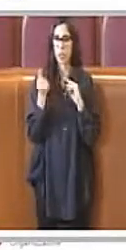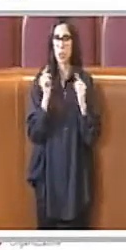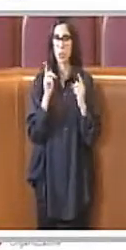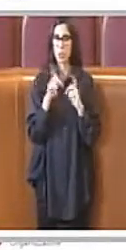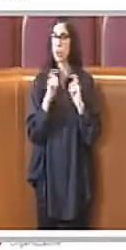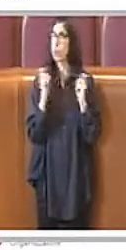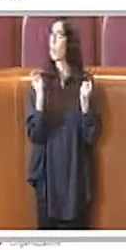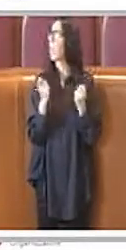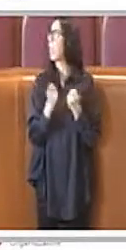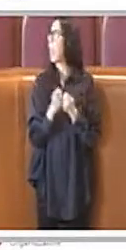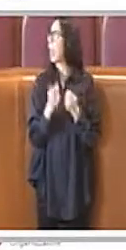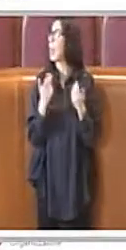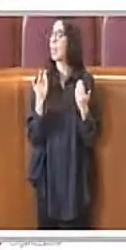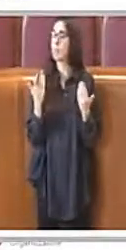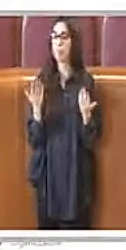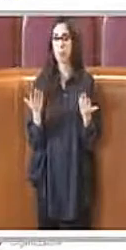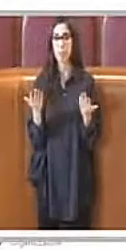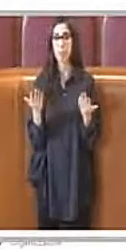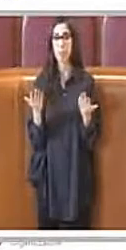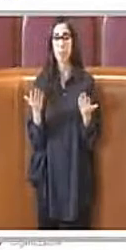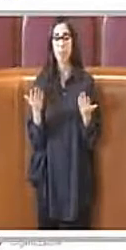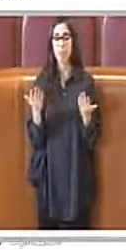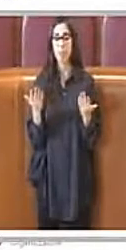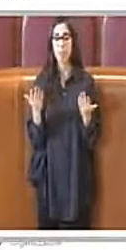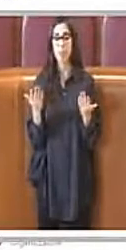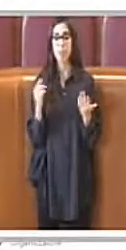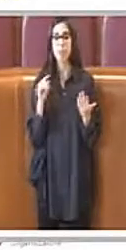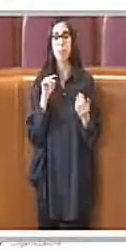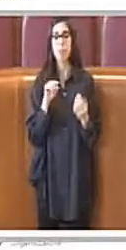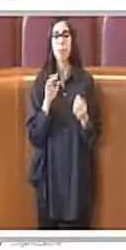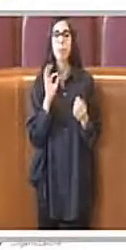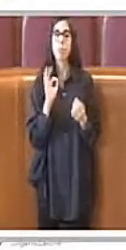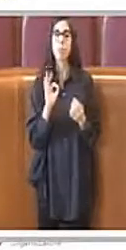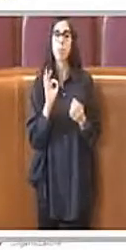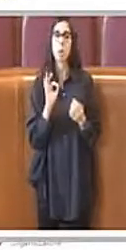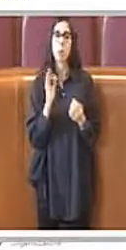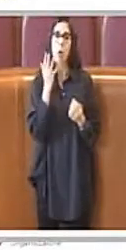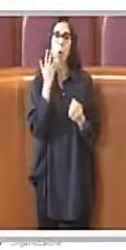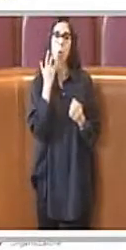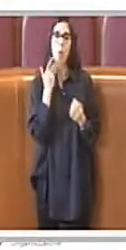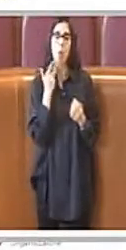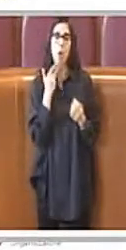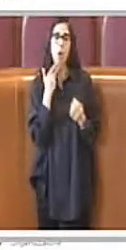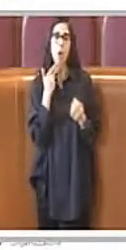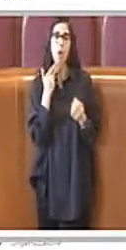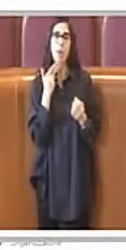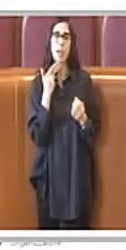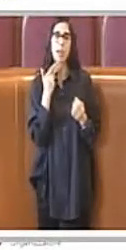Di fatto si tratta di un riordino dal punto di vista anche